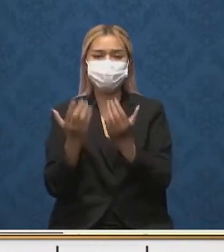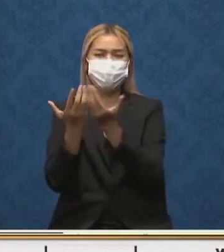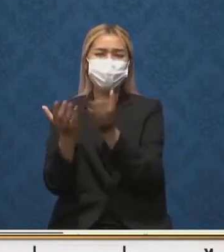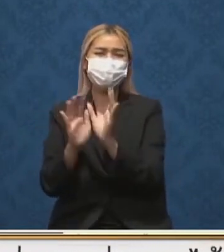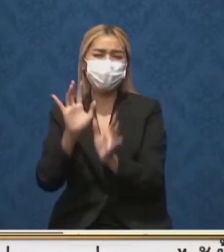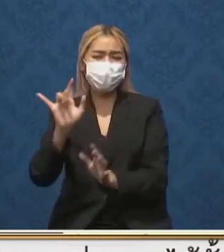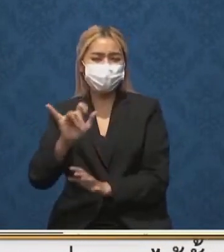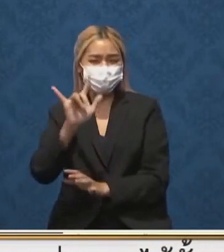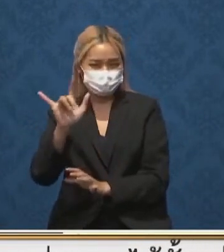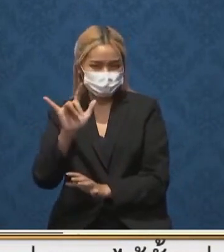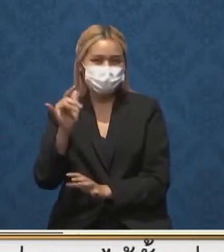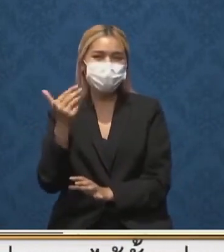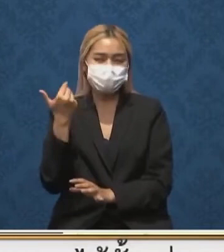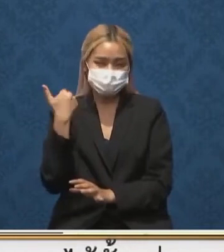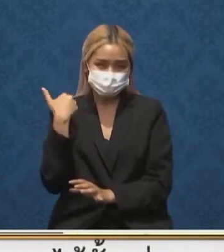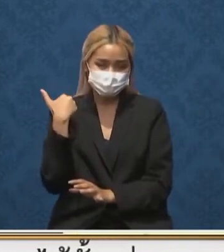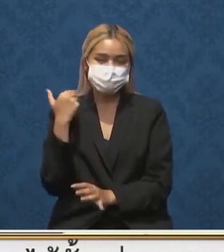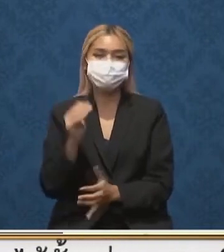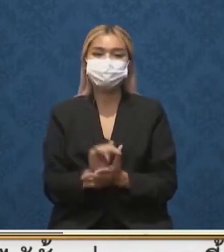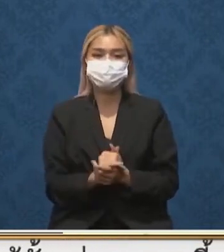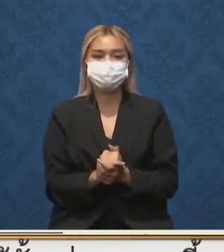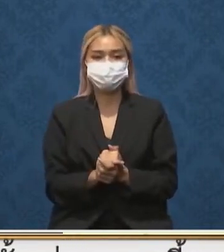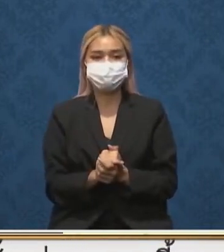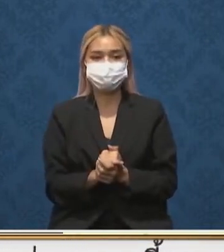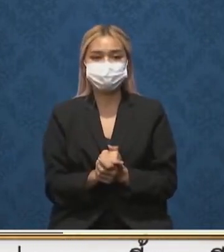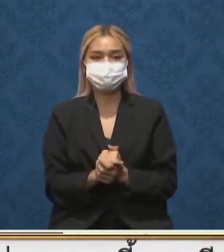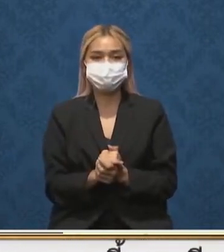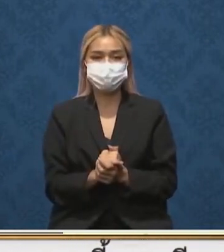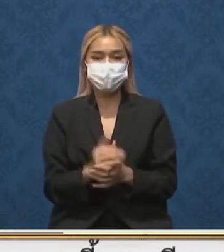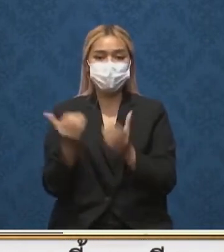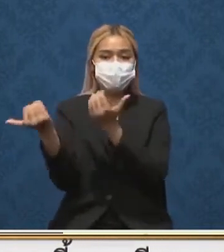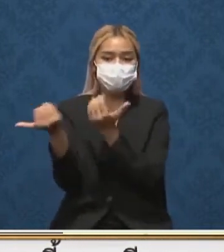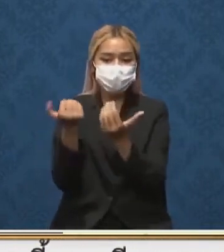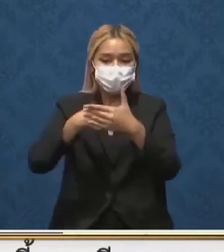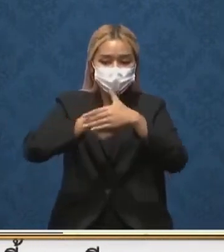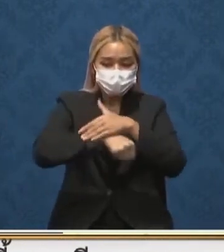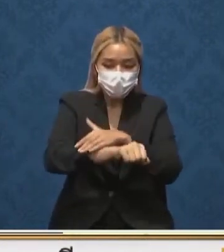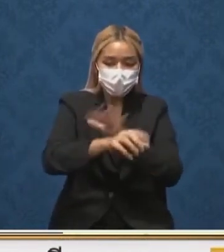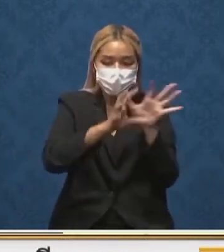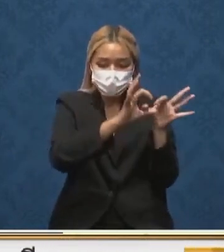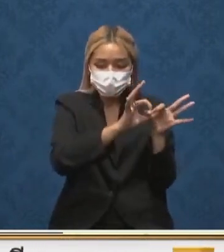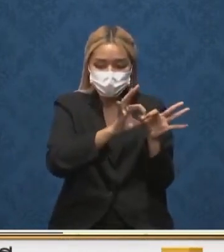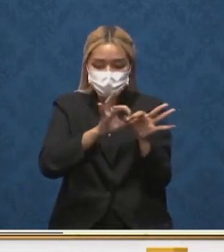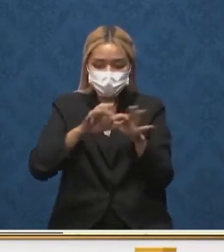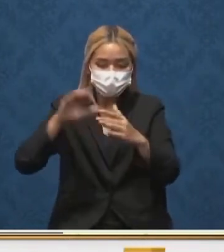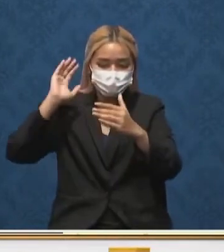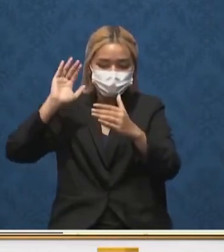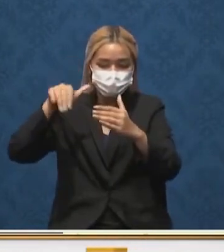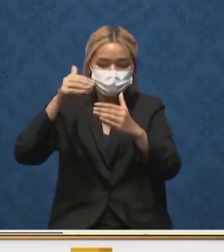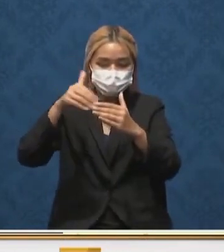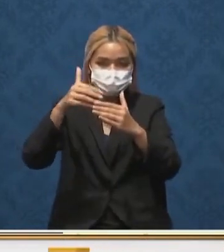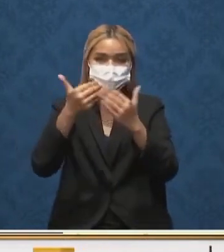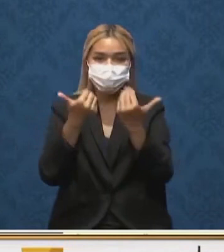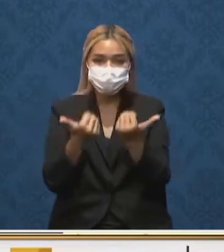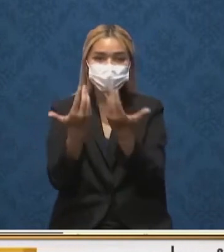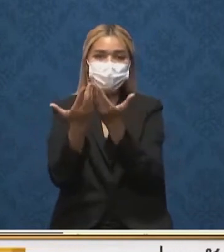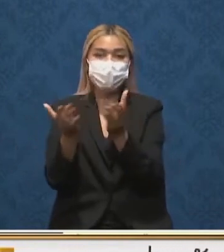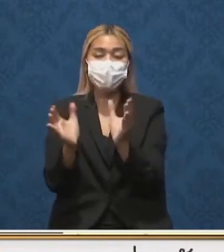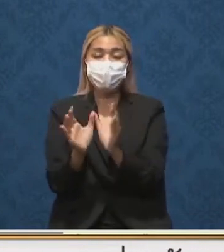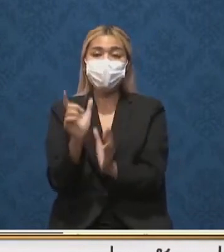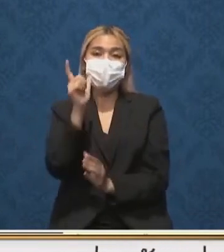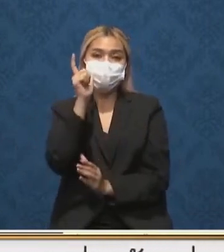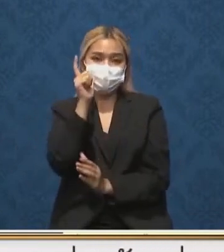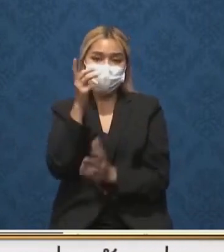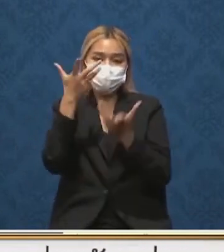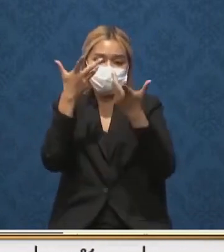ตระกูลหหารทะเลเนี่ยนะครับแตกลูกแตกหลานออกมาเนี่ยไปไปไปไปแจ้งสค 1ทั้ง